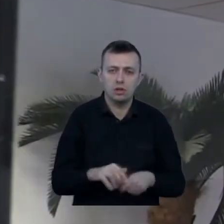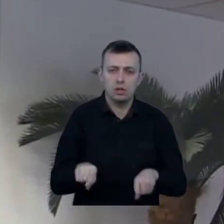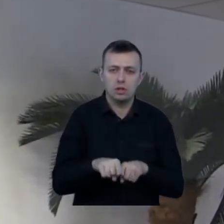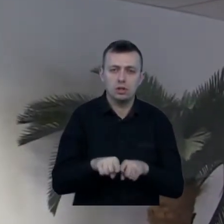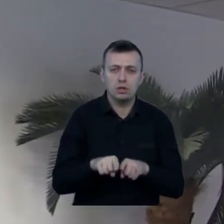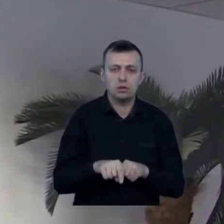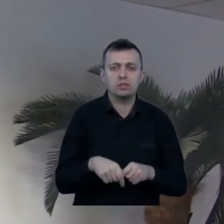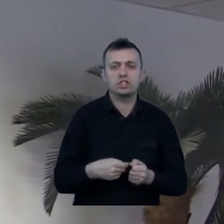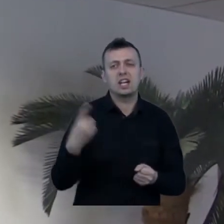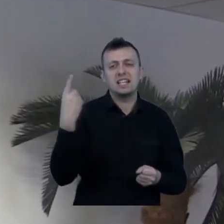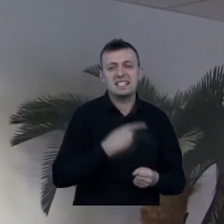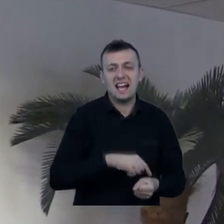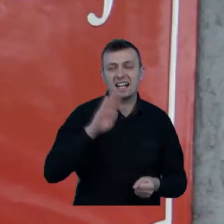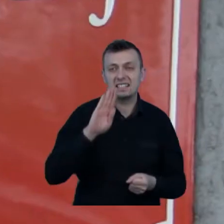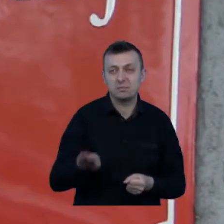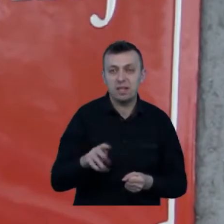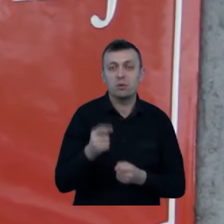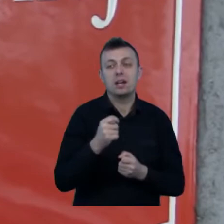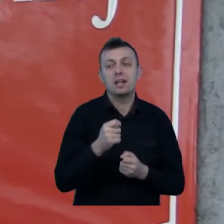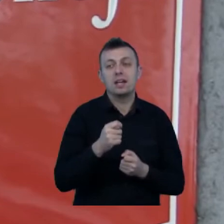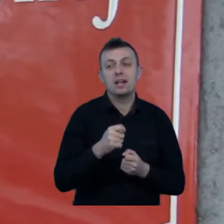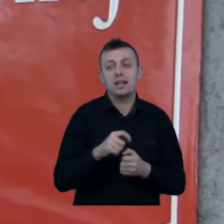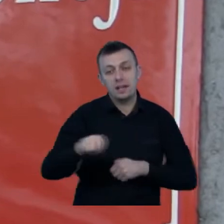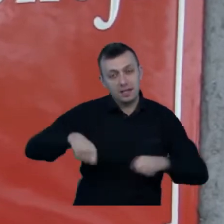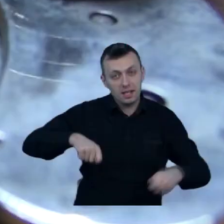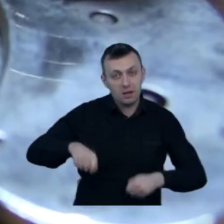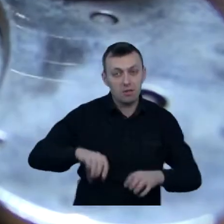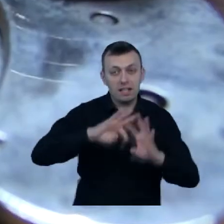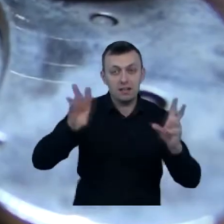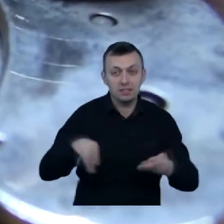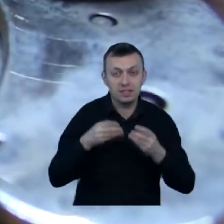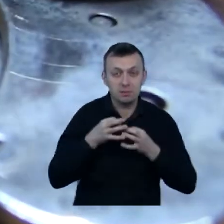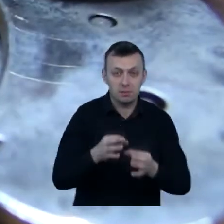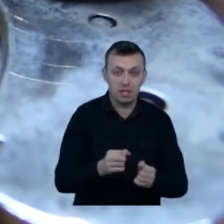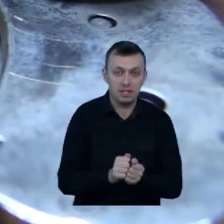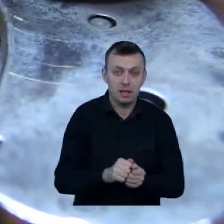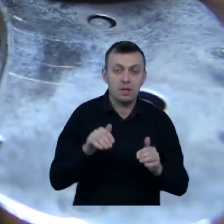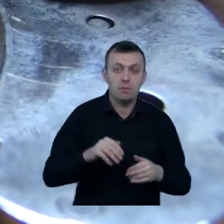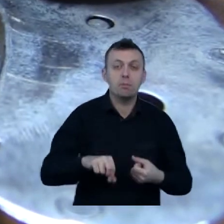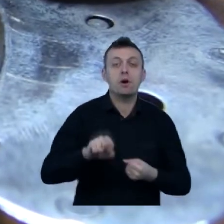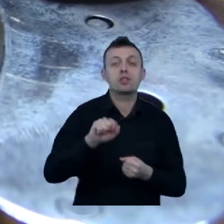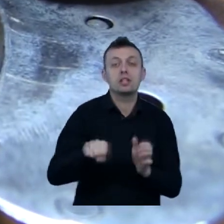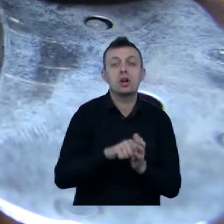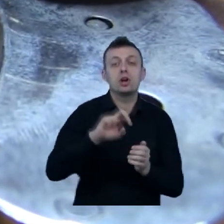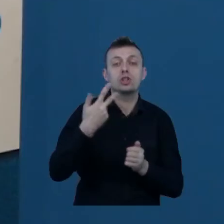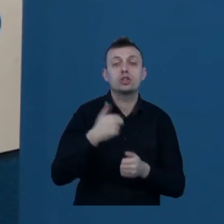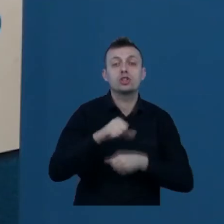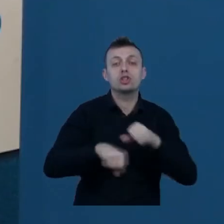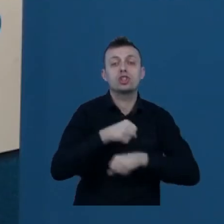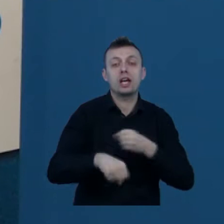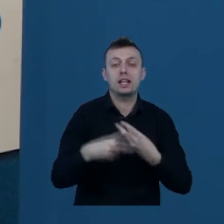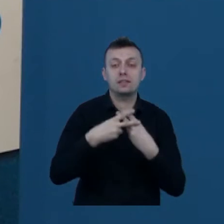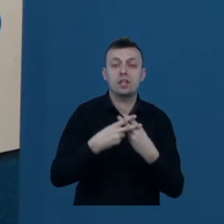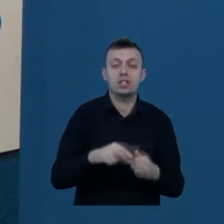niestosowanie się do wyroku sądu zakazującego mu prowadzenie wszelkiego rodzaju pojazdów. Grozi mu do 3 lat pozbawienia wolności.